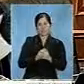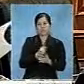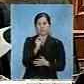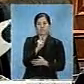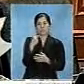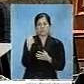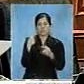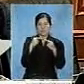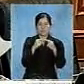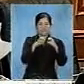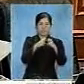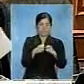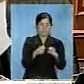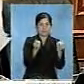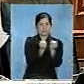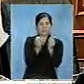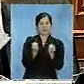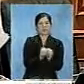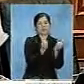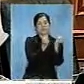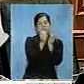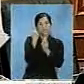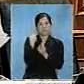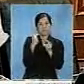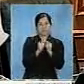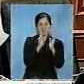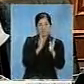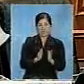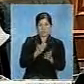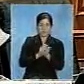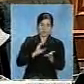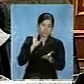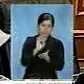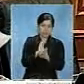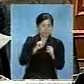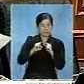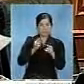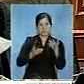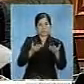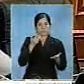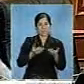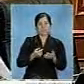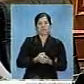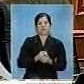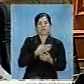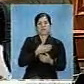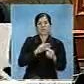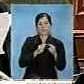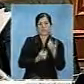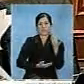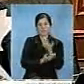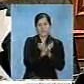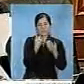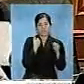ฟุ้งเฟ้อให้กับผู้ที่มาเป็นผู้ลงทุนในบ้านในรถเนี่ยนะครับผมเองได้มีโอกาสอภิปรายชี้แจงไปหล